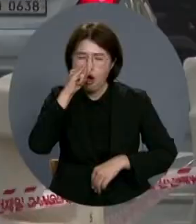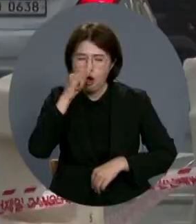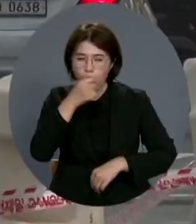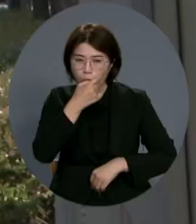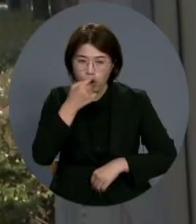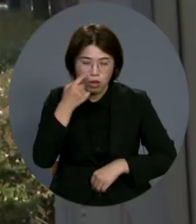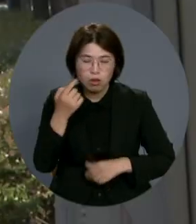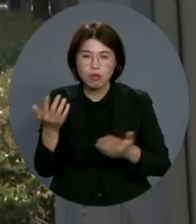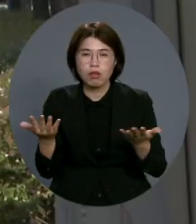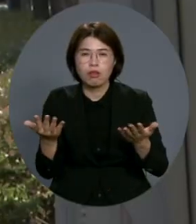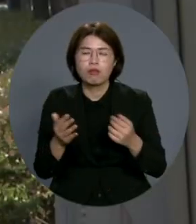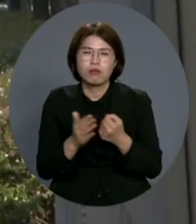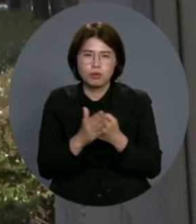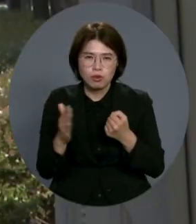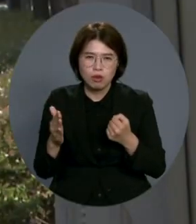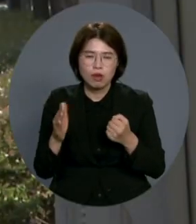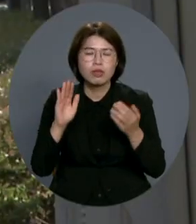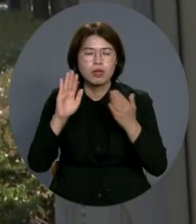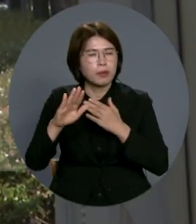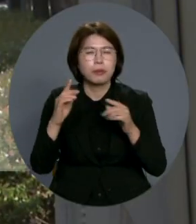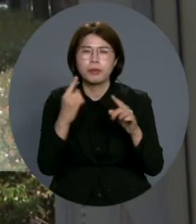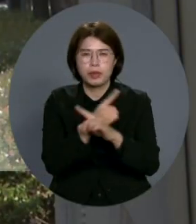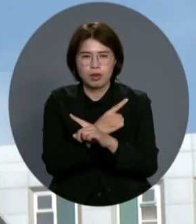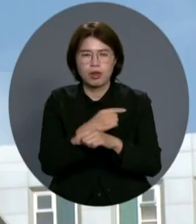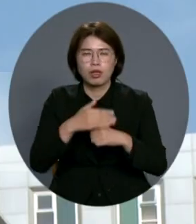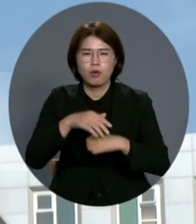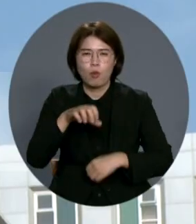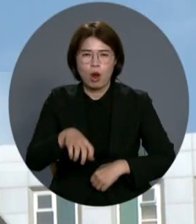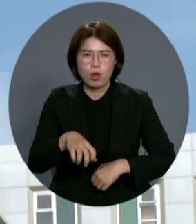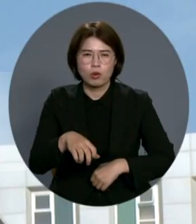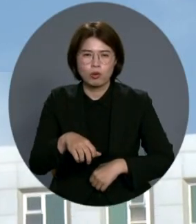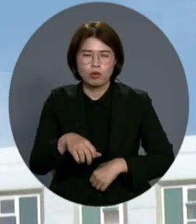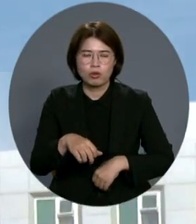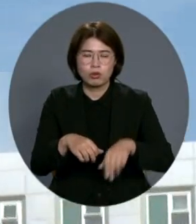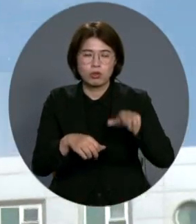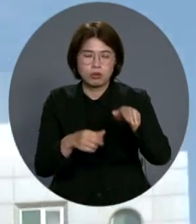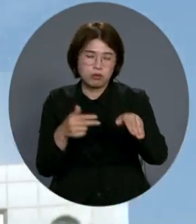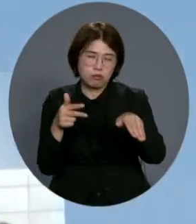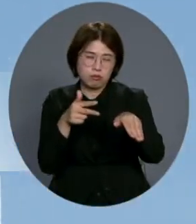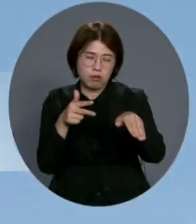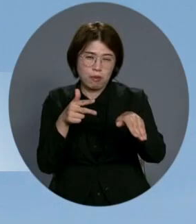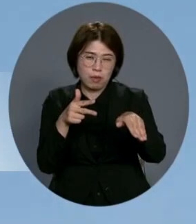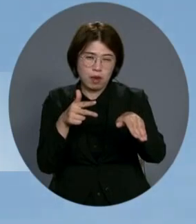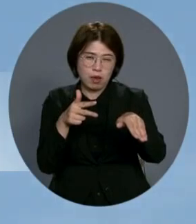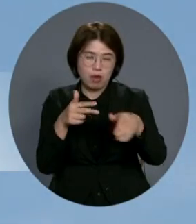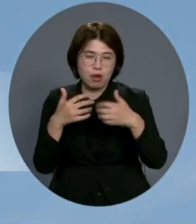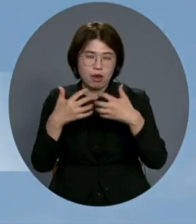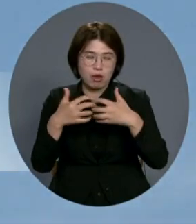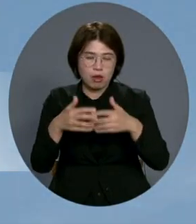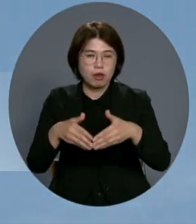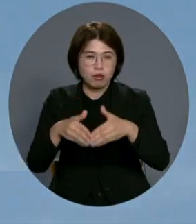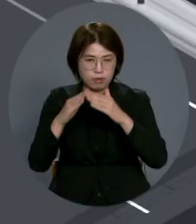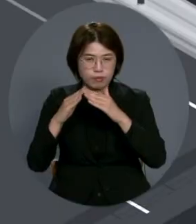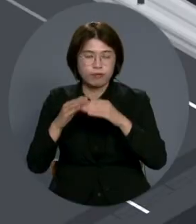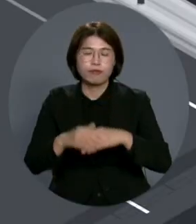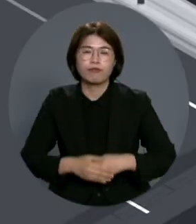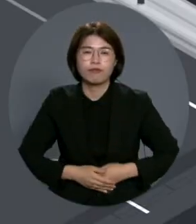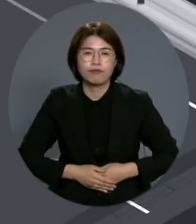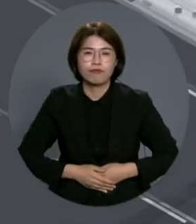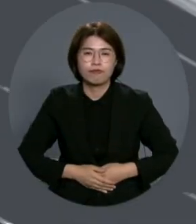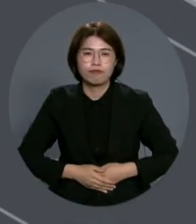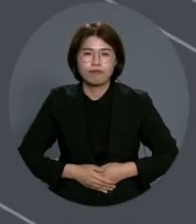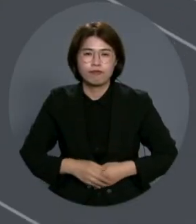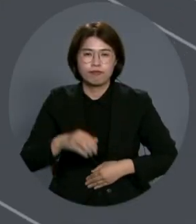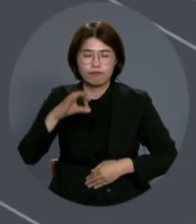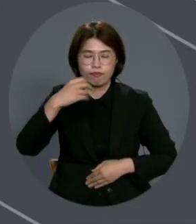없어서입니다. 앞으로는 달라집니다. 대구에도 뒷번호판을 찍는 후면 무인 단속 장비가 도입됐습니다. 단속